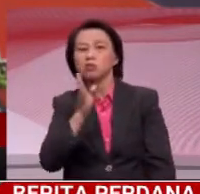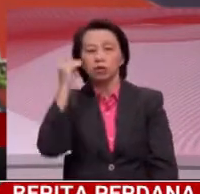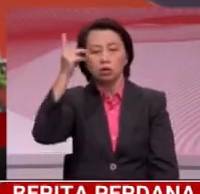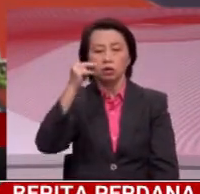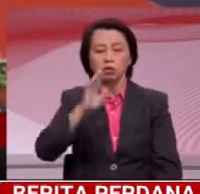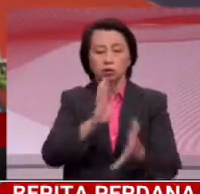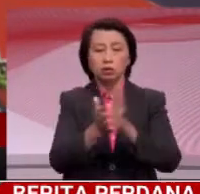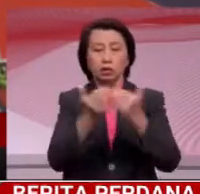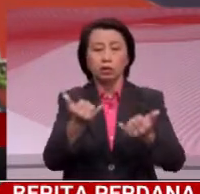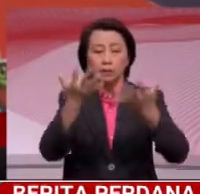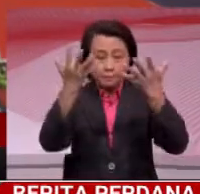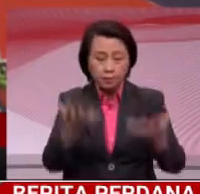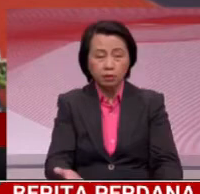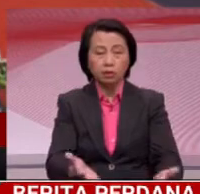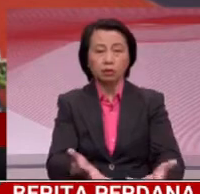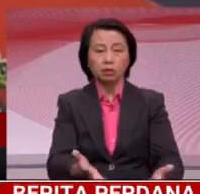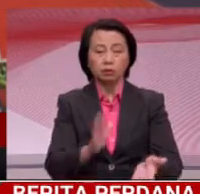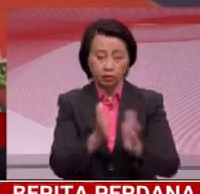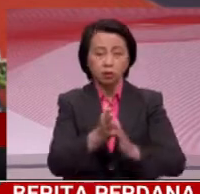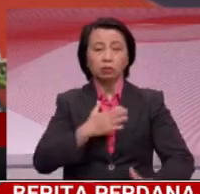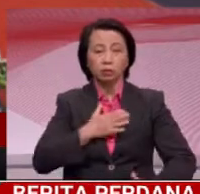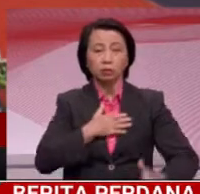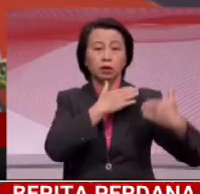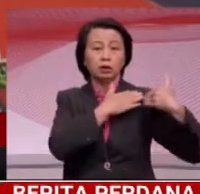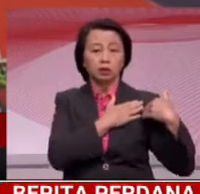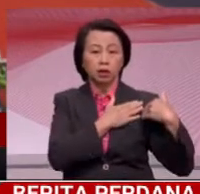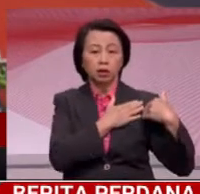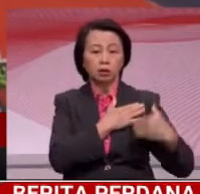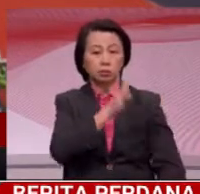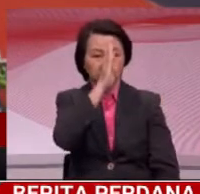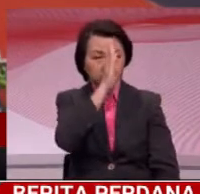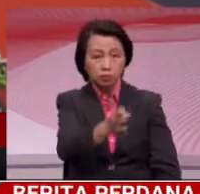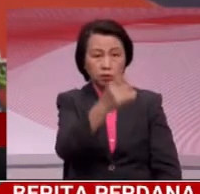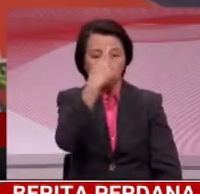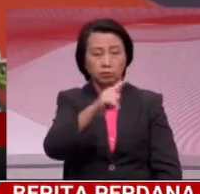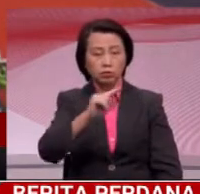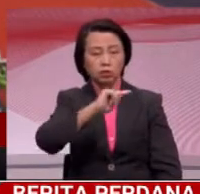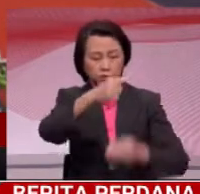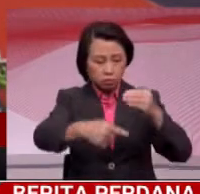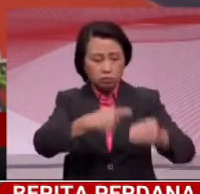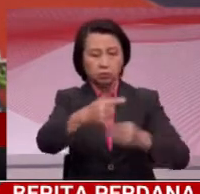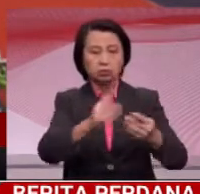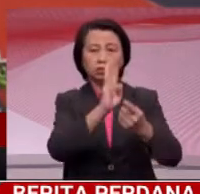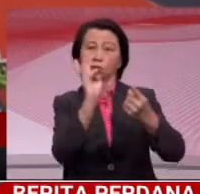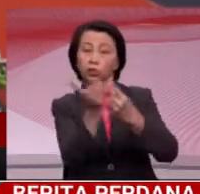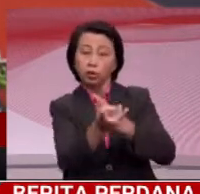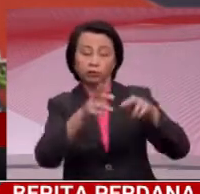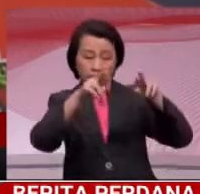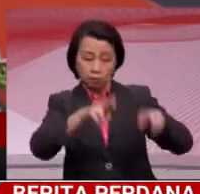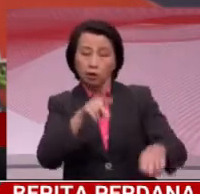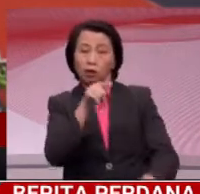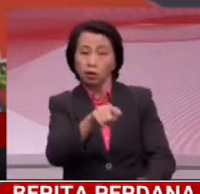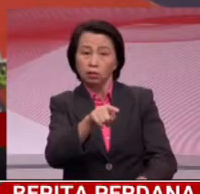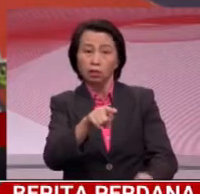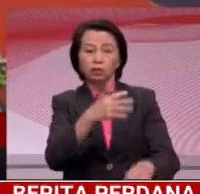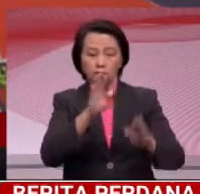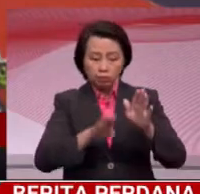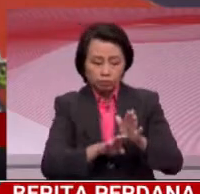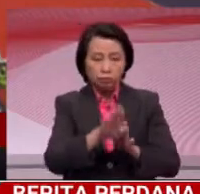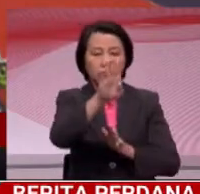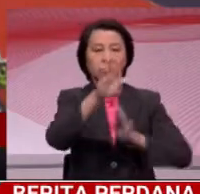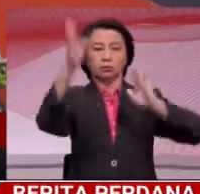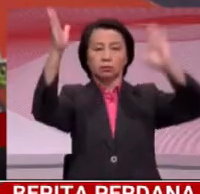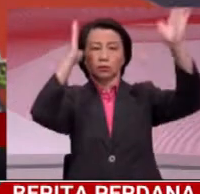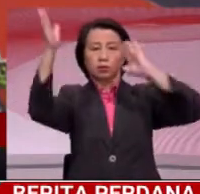jadi pertama perhatian utama saya tidak lain dan tidak bukan adalah soal kebajikan rakyat, soal pembangunan